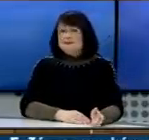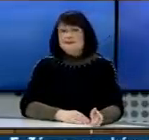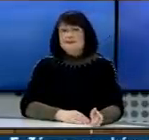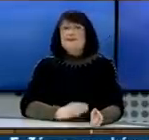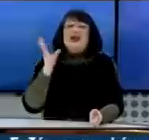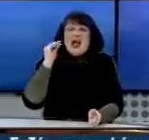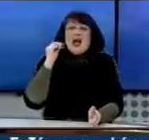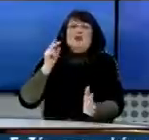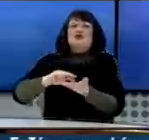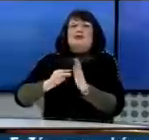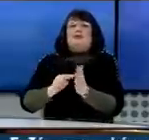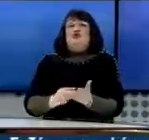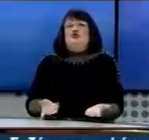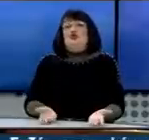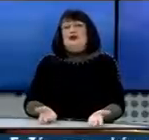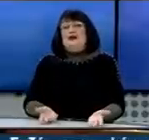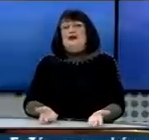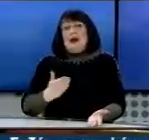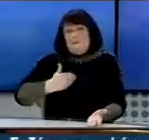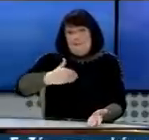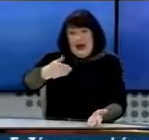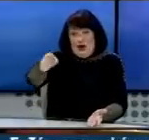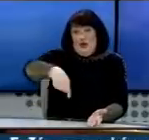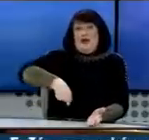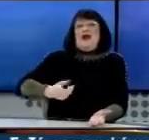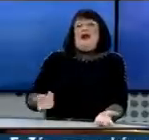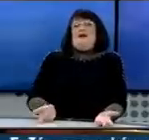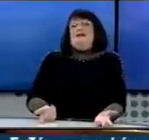Σας άκουσα με προσοχή. Από το μέλλον δεν έρχεστε πάντως.